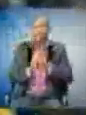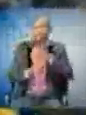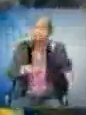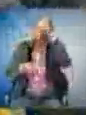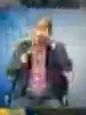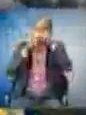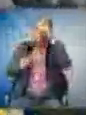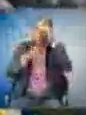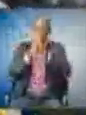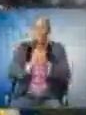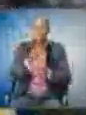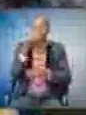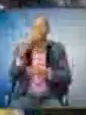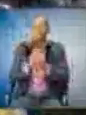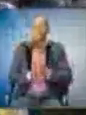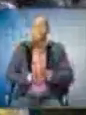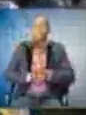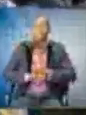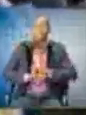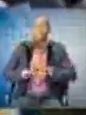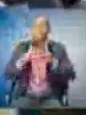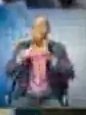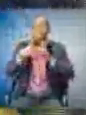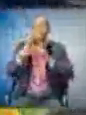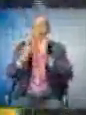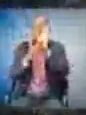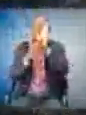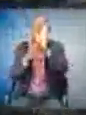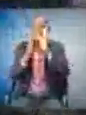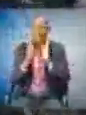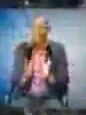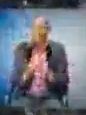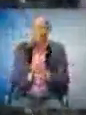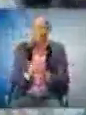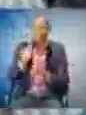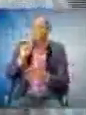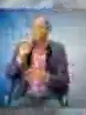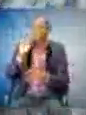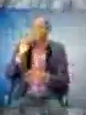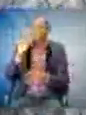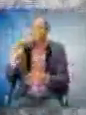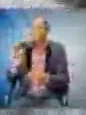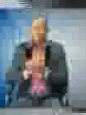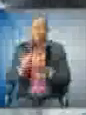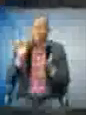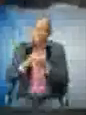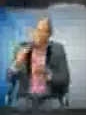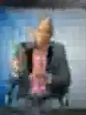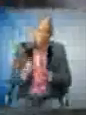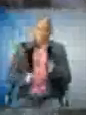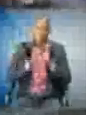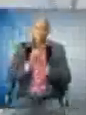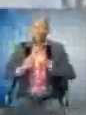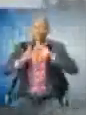Katumba Mwanke, il rappelait à l'opinion l'engagement de cet homme d'exception dans la vie de la RDC. Il profite de l'occasion pour leur parler à